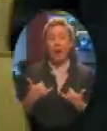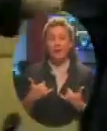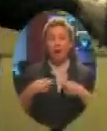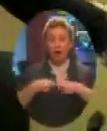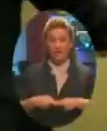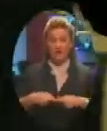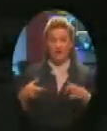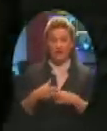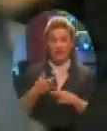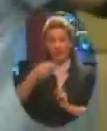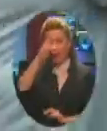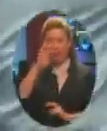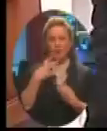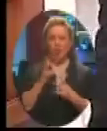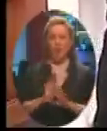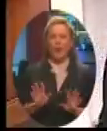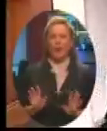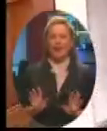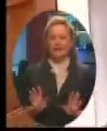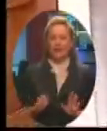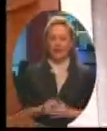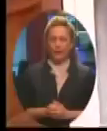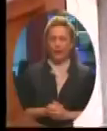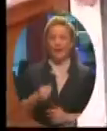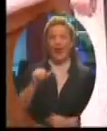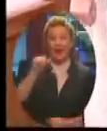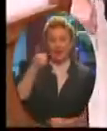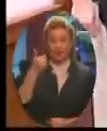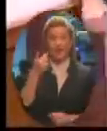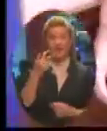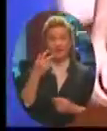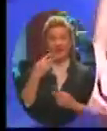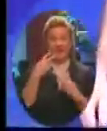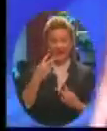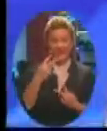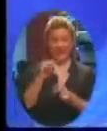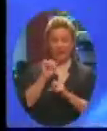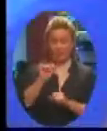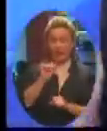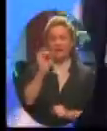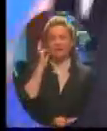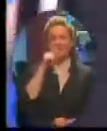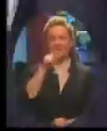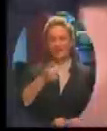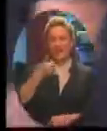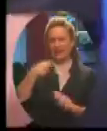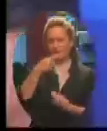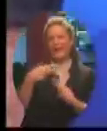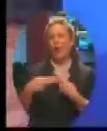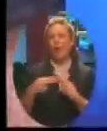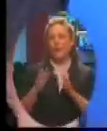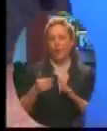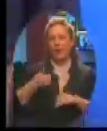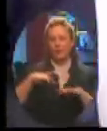מיהרו לשגר תגובות תמיכה ביושב ראש המפלגה. הראשונה לעשות כן הייתה שרת התרבות מירי רגב, שנחשבת למקורבת מאוד לראש הממשלה